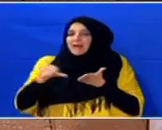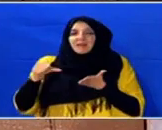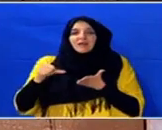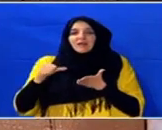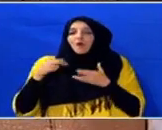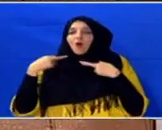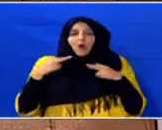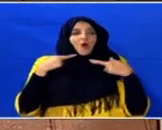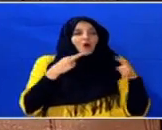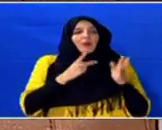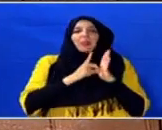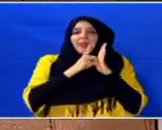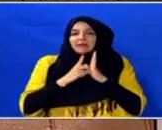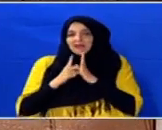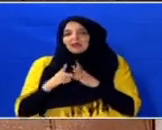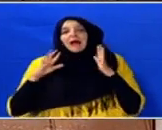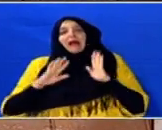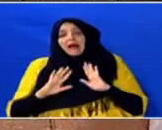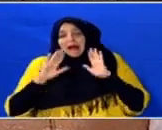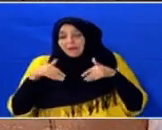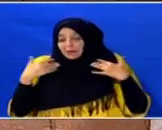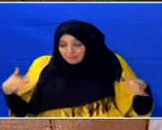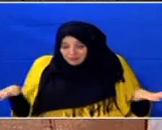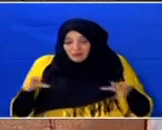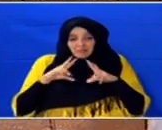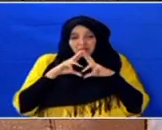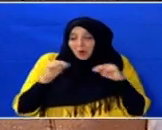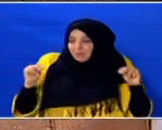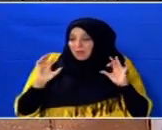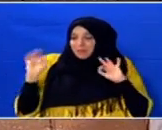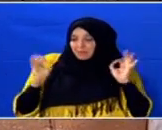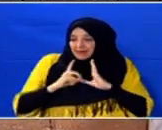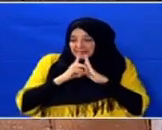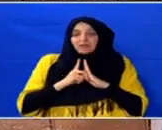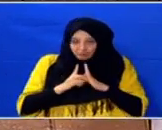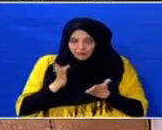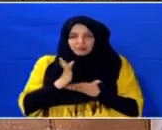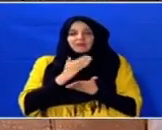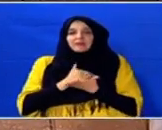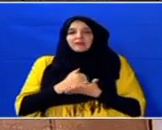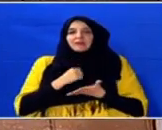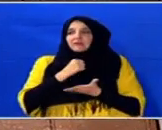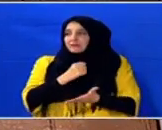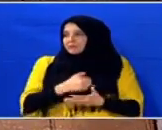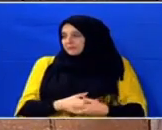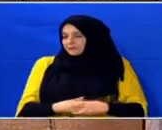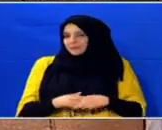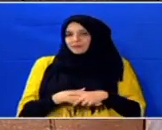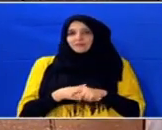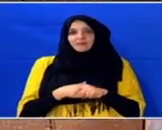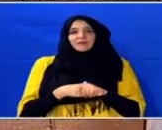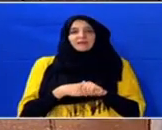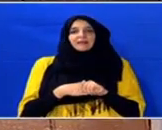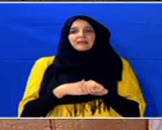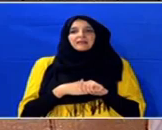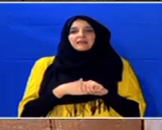الثابتة في ذمة المتوفى المورث. فالذي يدعي